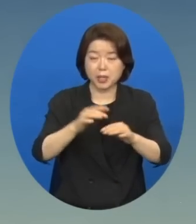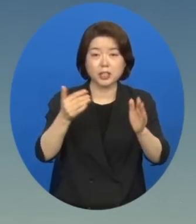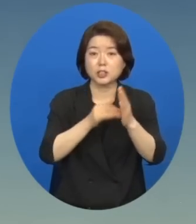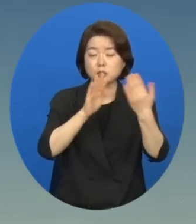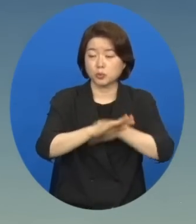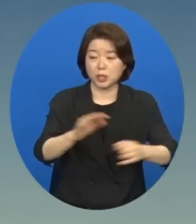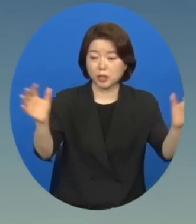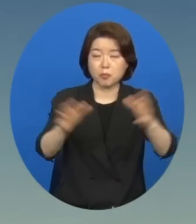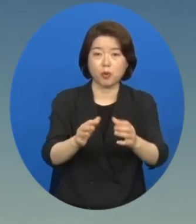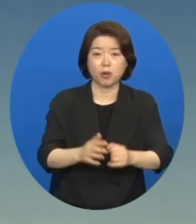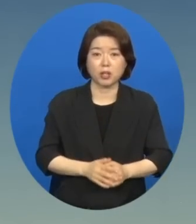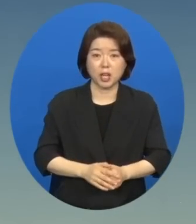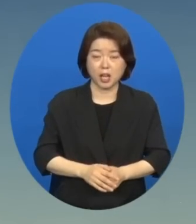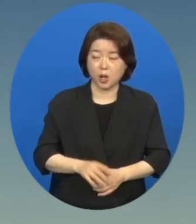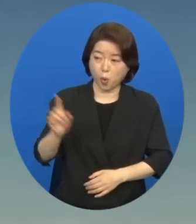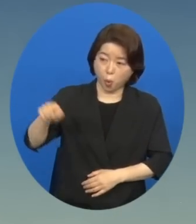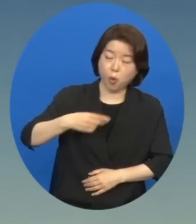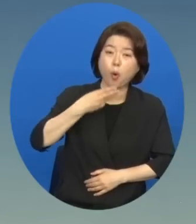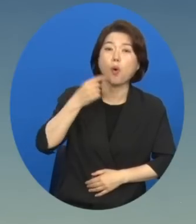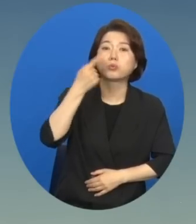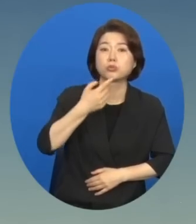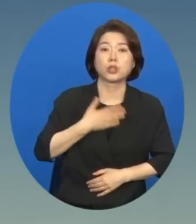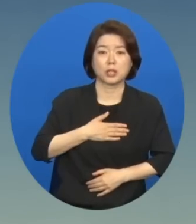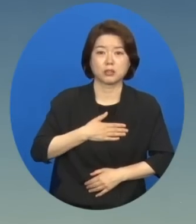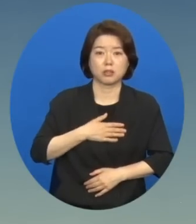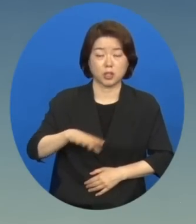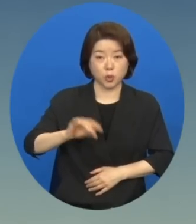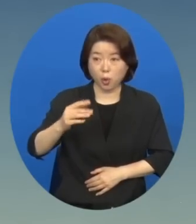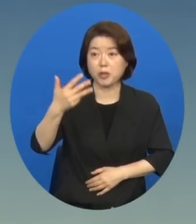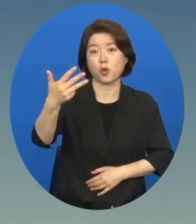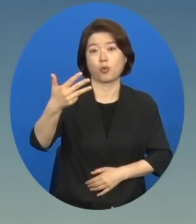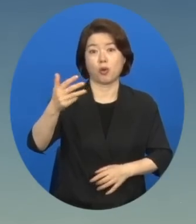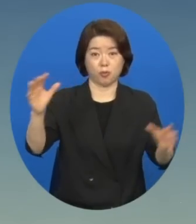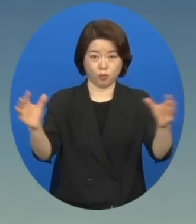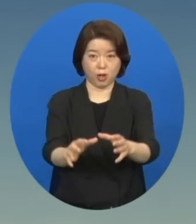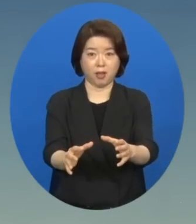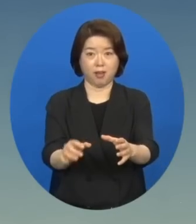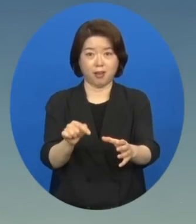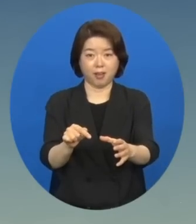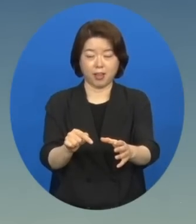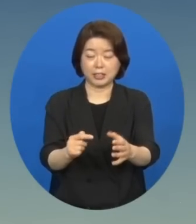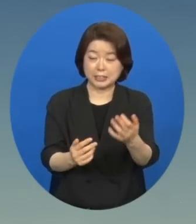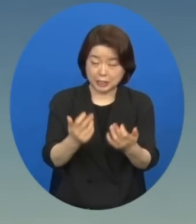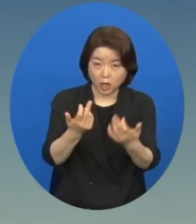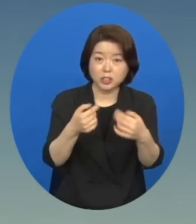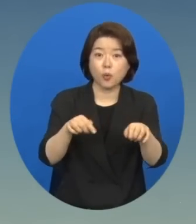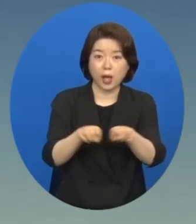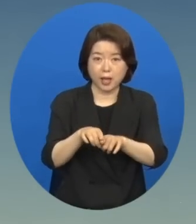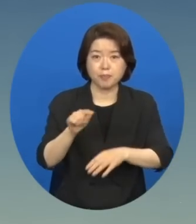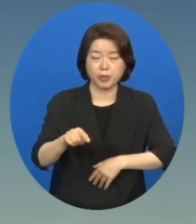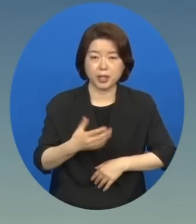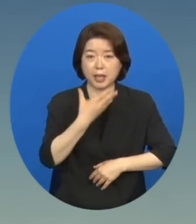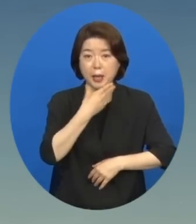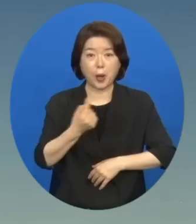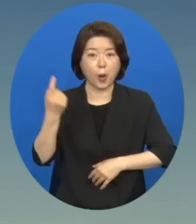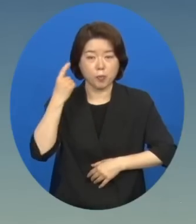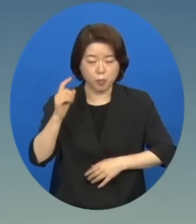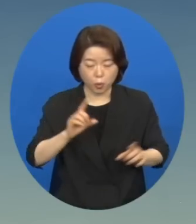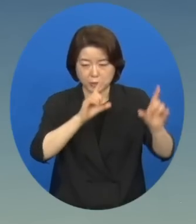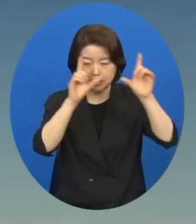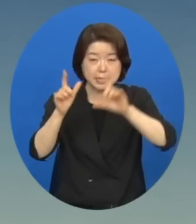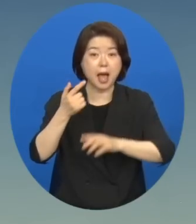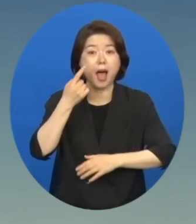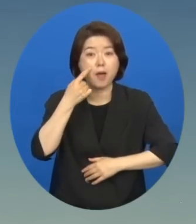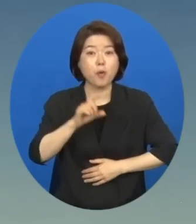아무도 안 올 줄 알았어요. 8명이 모였어요. 그리고 그 형제들과 함께 복음으로